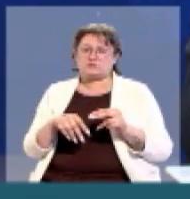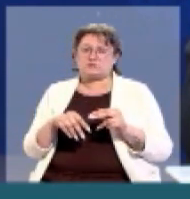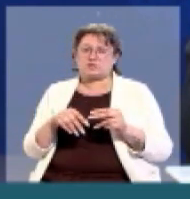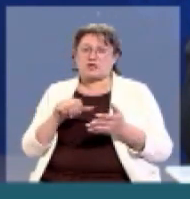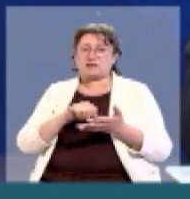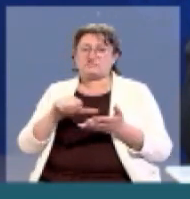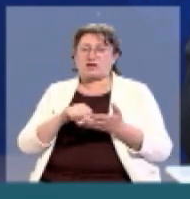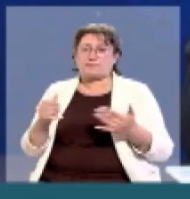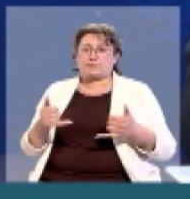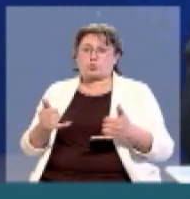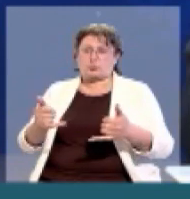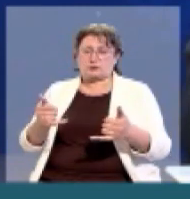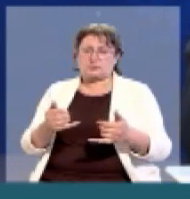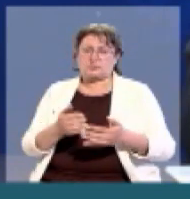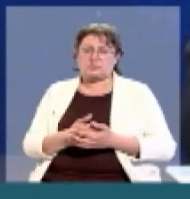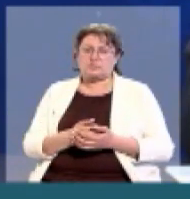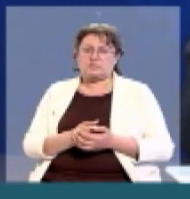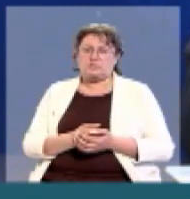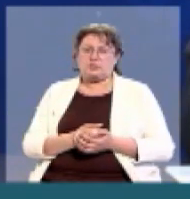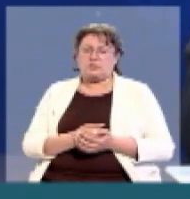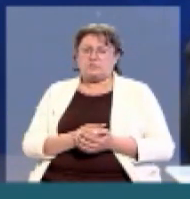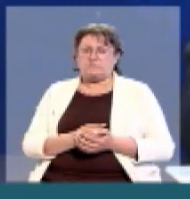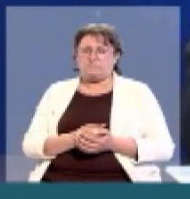завершить асфальтобетон уже